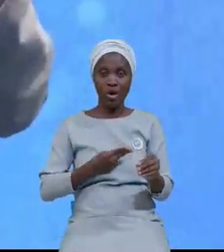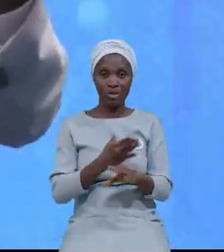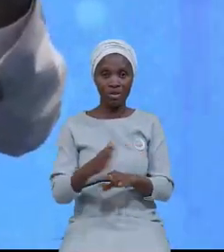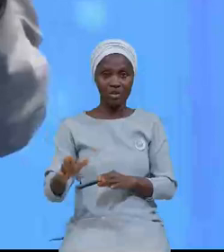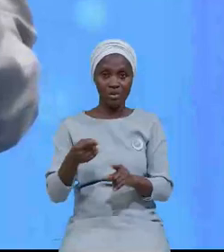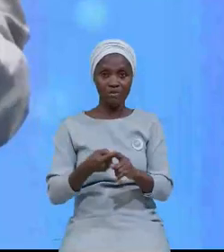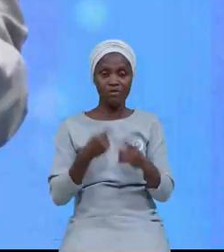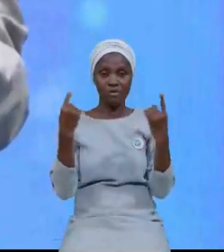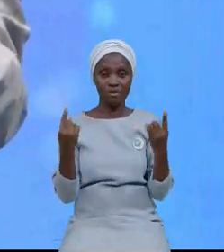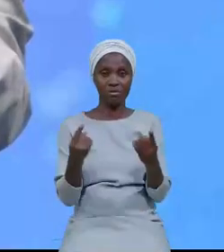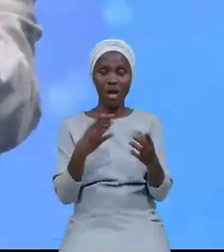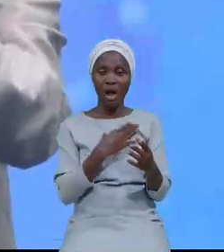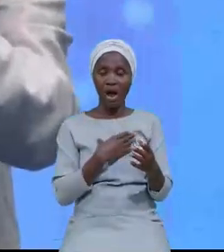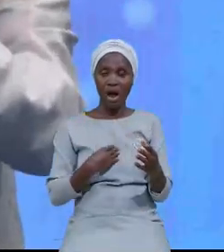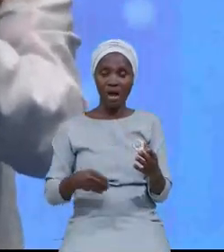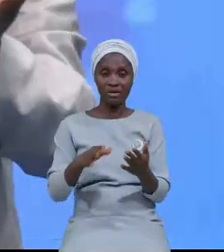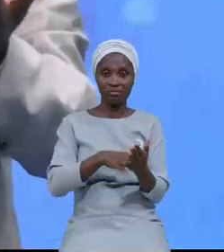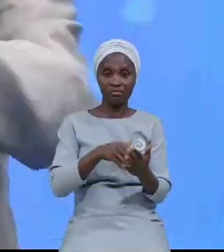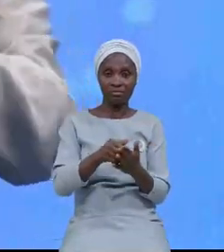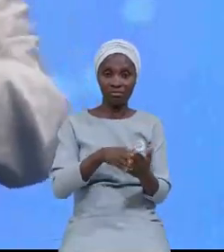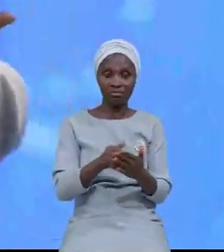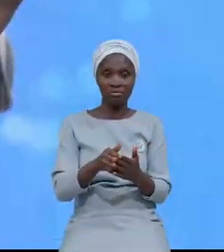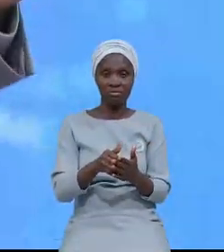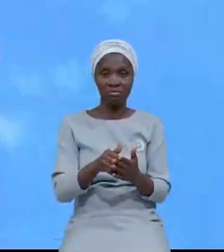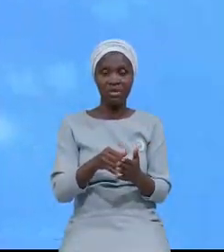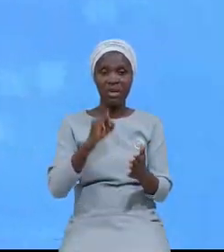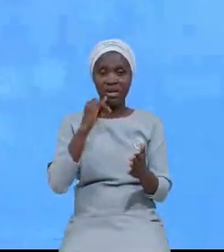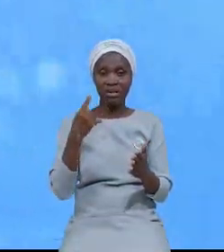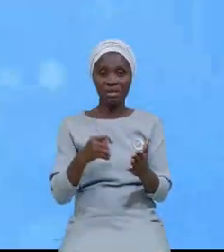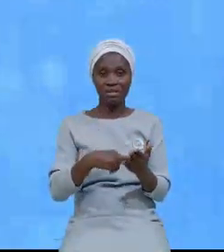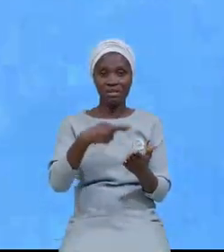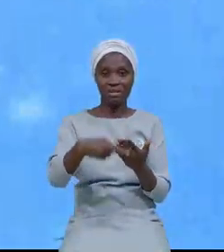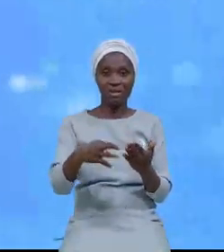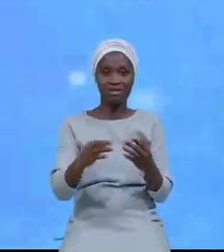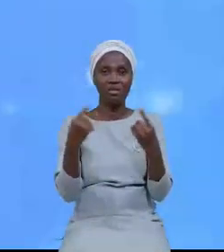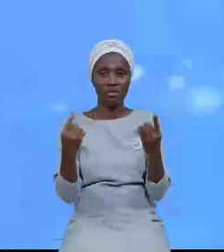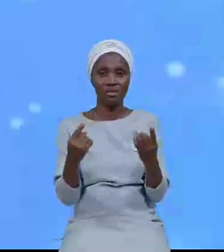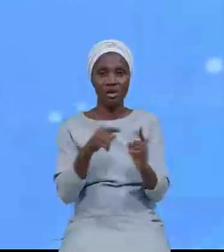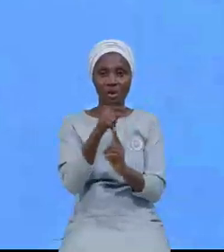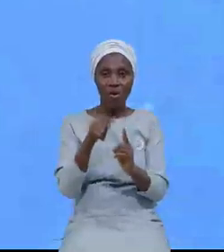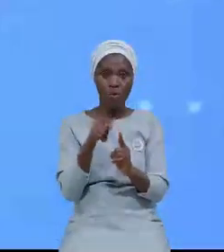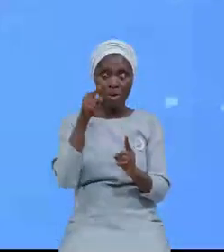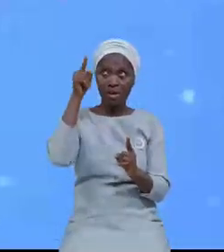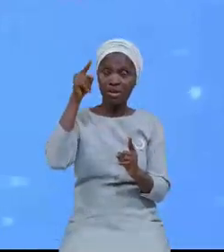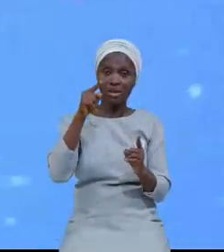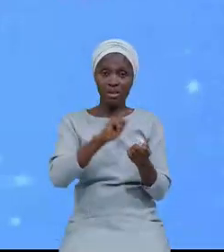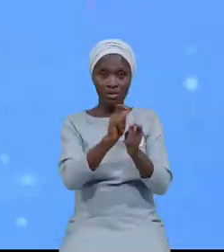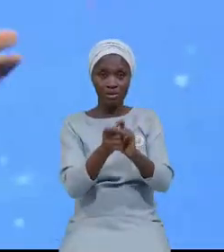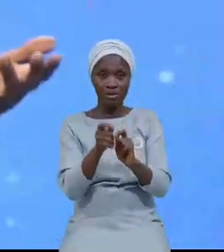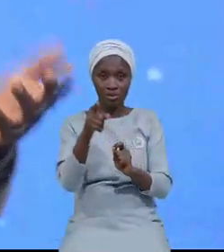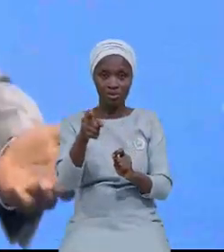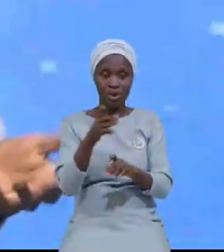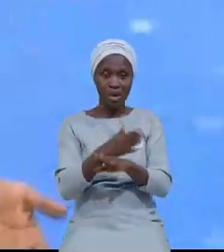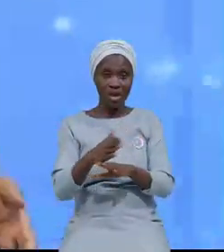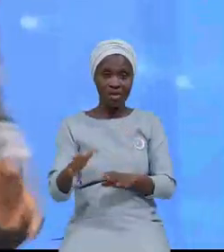de l'iniquité et l'infirmité qui est la cons de l'iniquité lorsqu'il te détourne